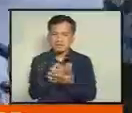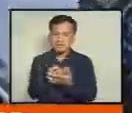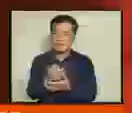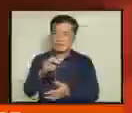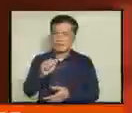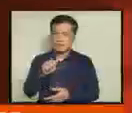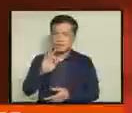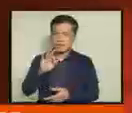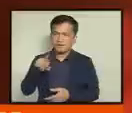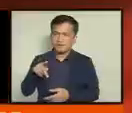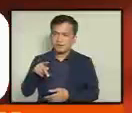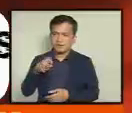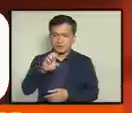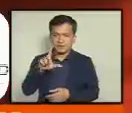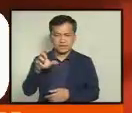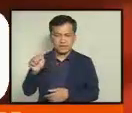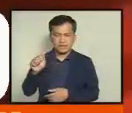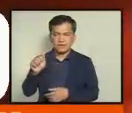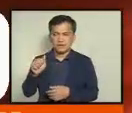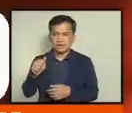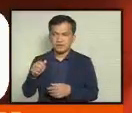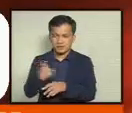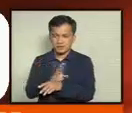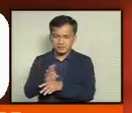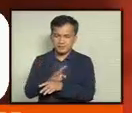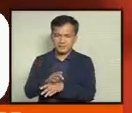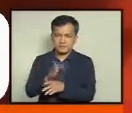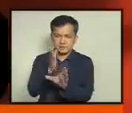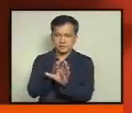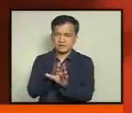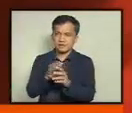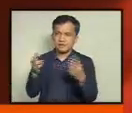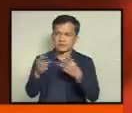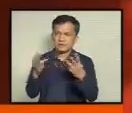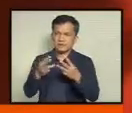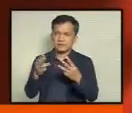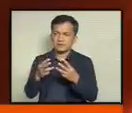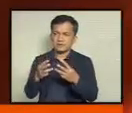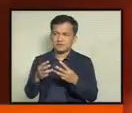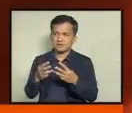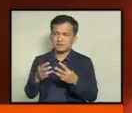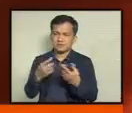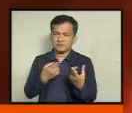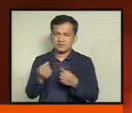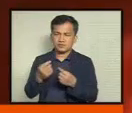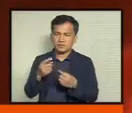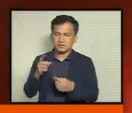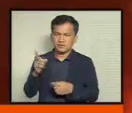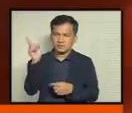National Task Force, ELCAP, is preoccupied with Cywar, which stages fake